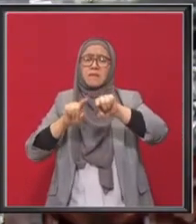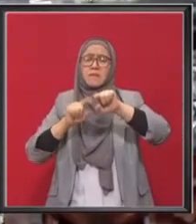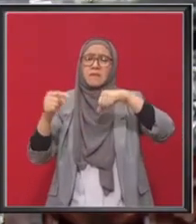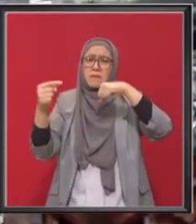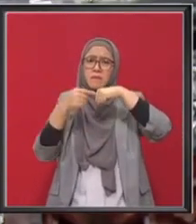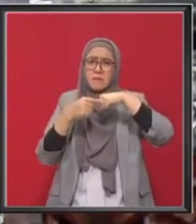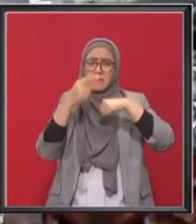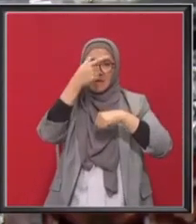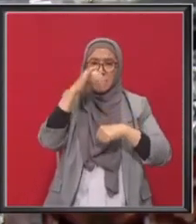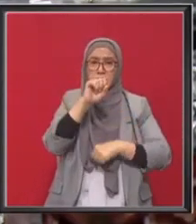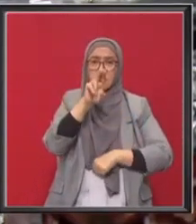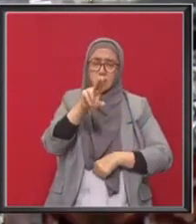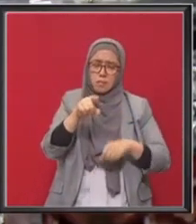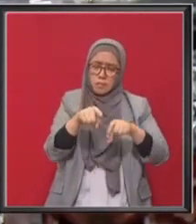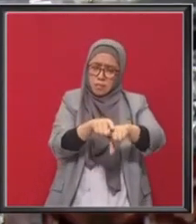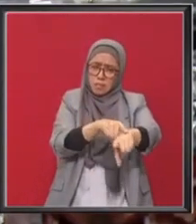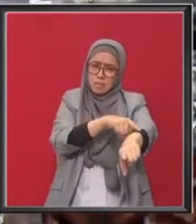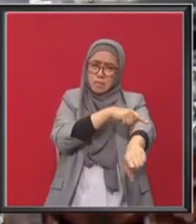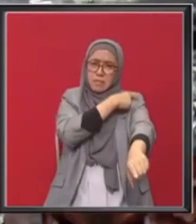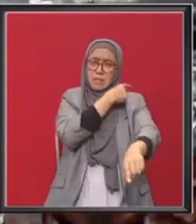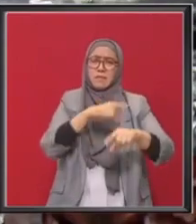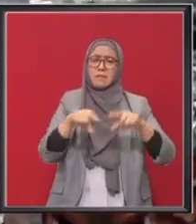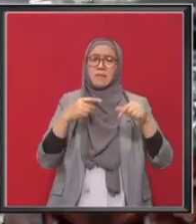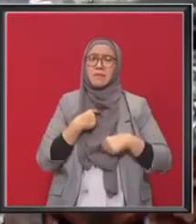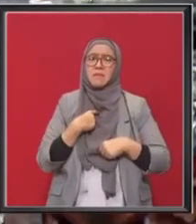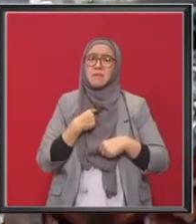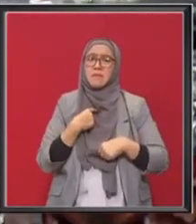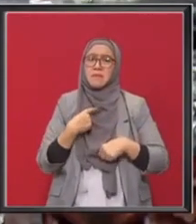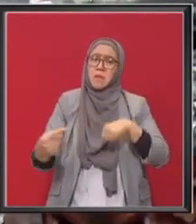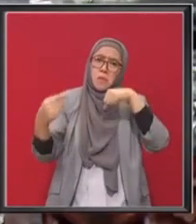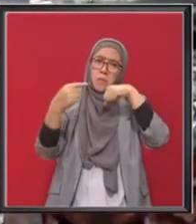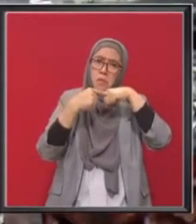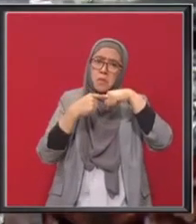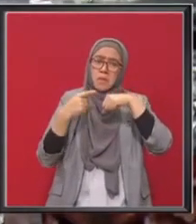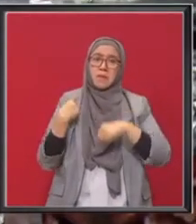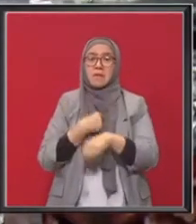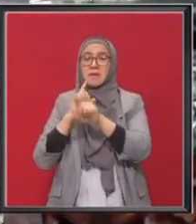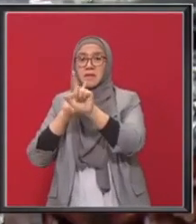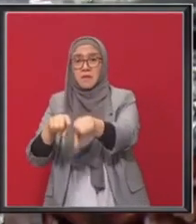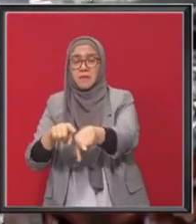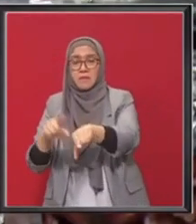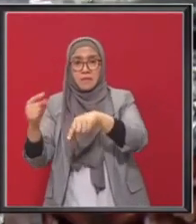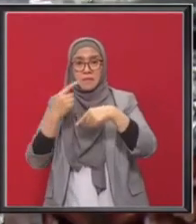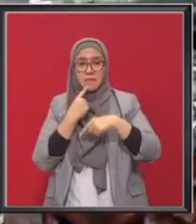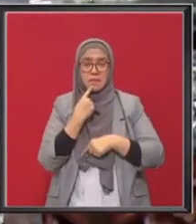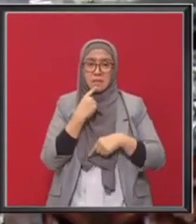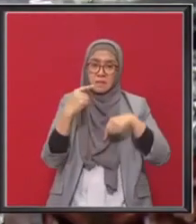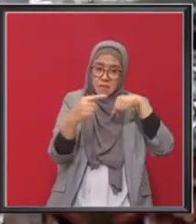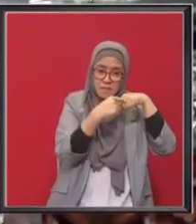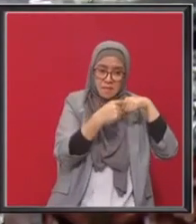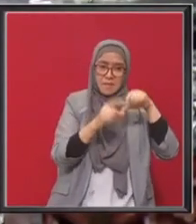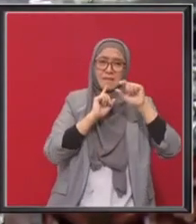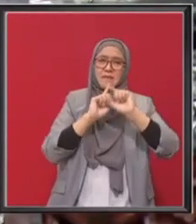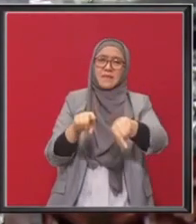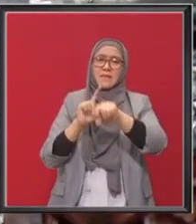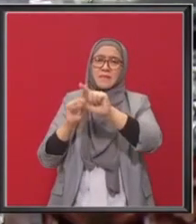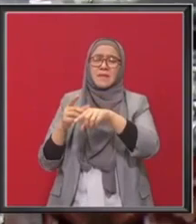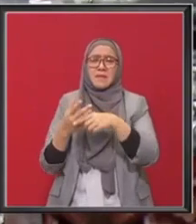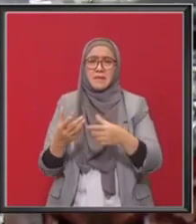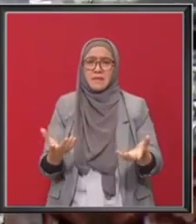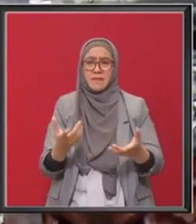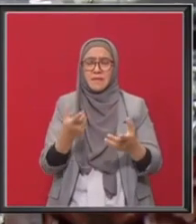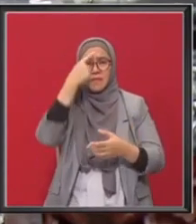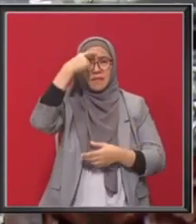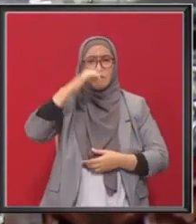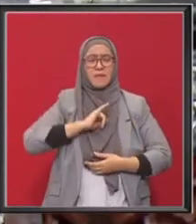Anda betah untuk suami sampai sekarang kita dia tua tuduhan keji waktu dan Jawa dipakai saya bertanggung sekali muka hanya kita bergantung kepada